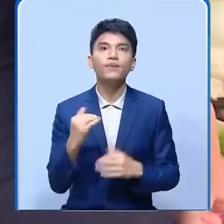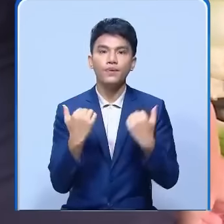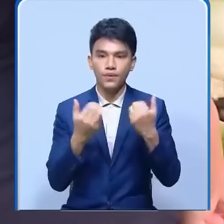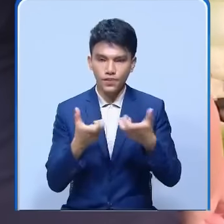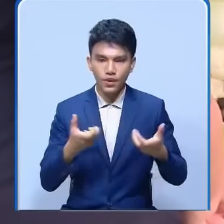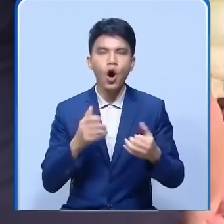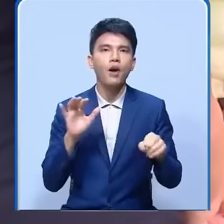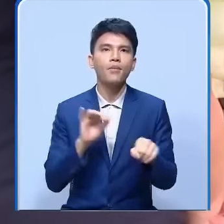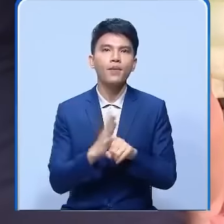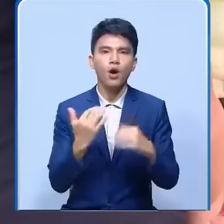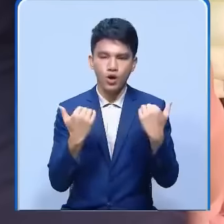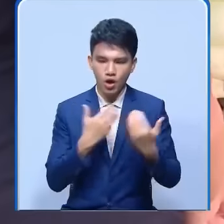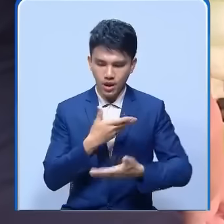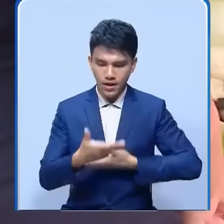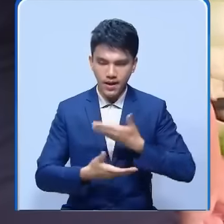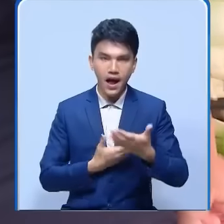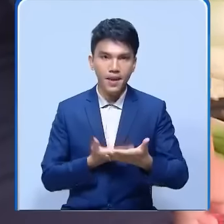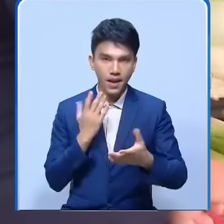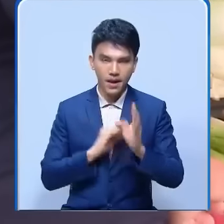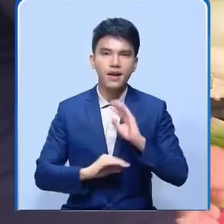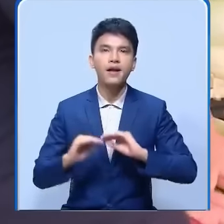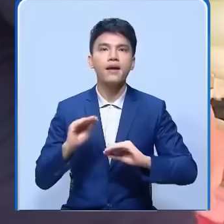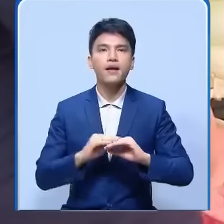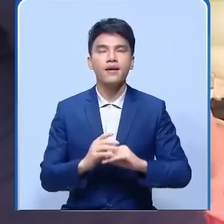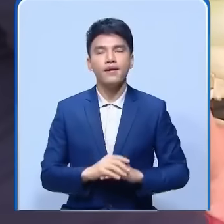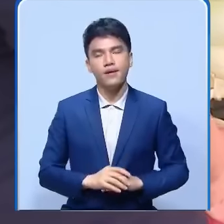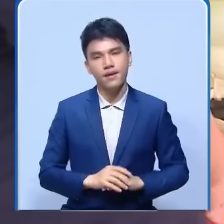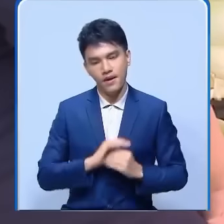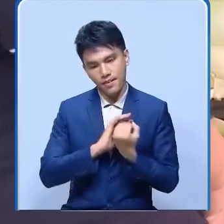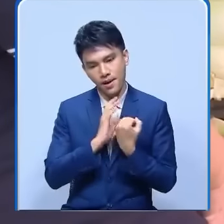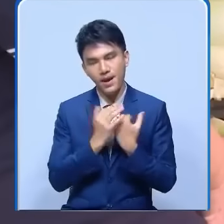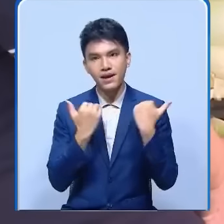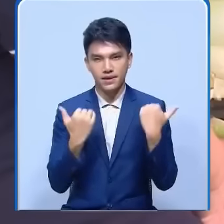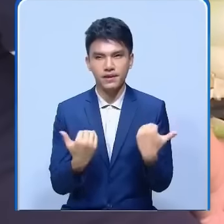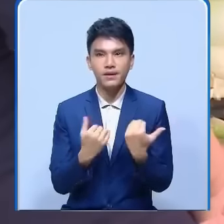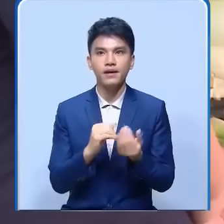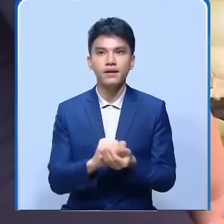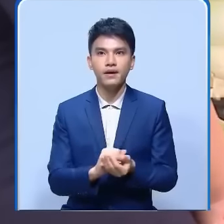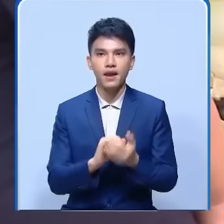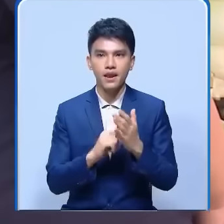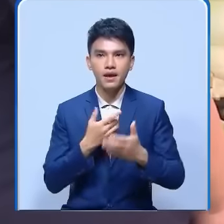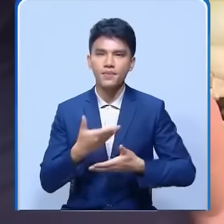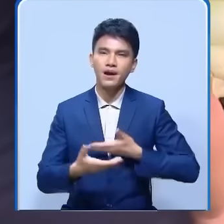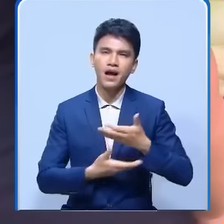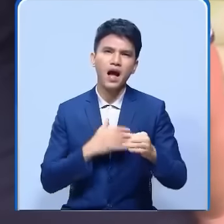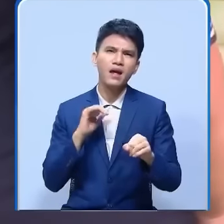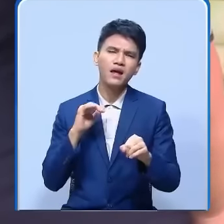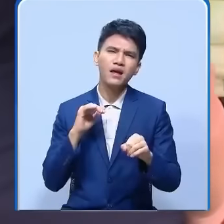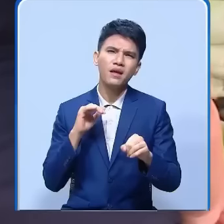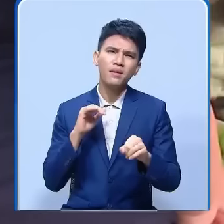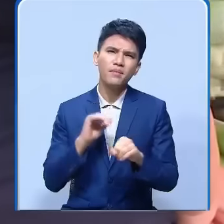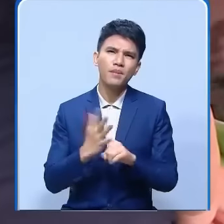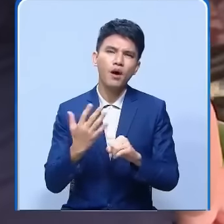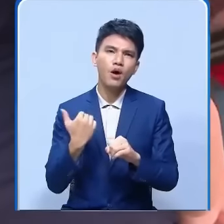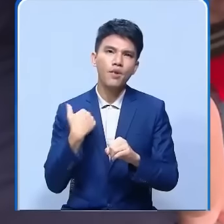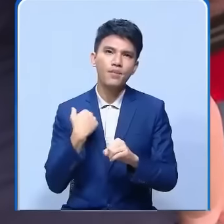ขาดแล้วก็ราคาจะสูงขึ้นมากกว่านี้อีกจ้ะ อย่างผักที่จะเขาแจ้งมาว่าจะเริ่มขายตลาดหลังจากนี้ อ่ะก็จะมีเป็น